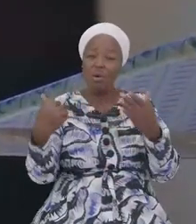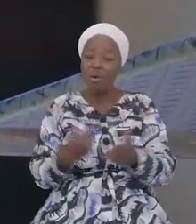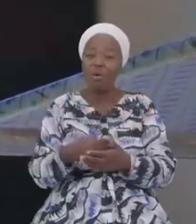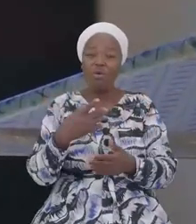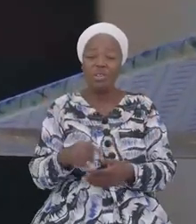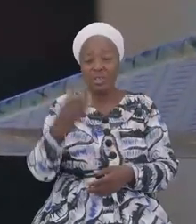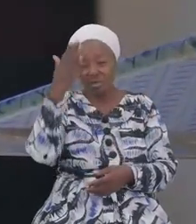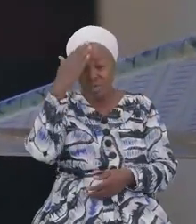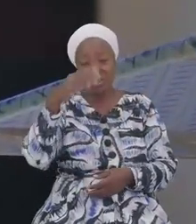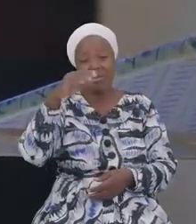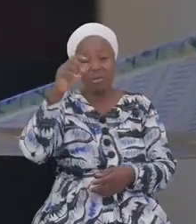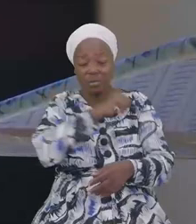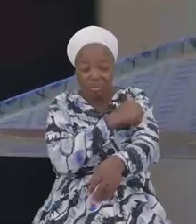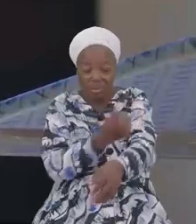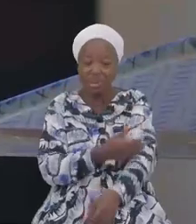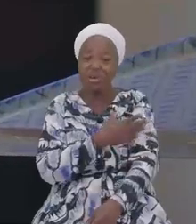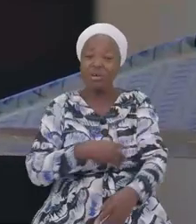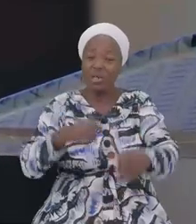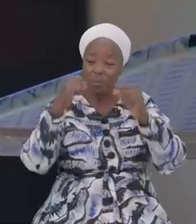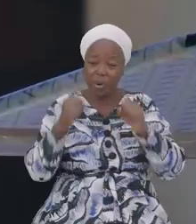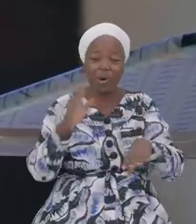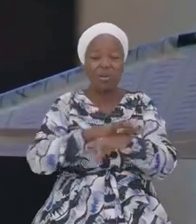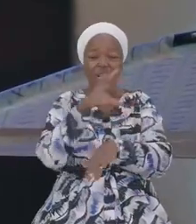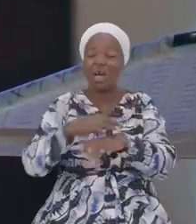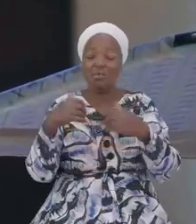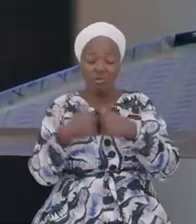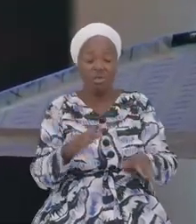autorités, toute la puissance, toutes les positions et qu'il perde son âme?